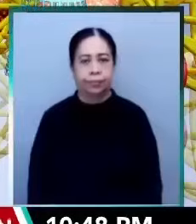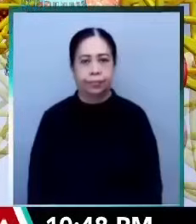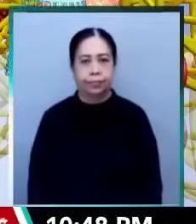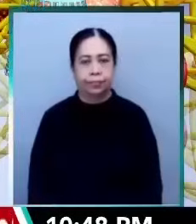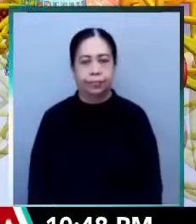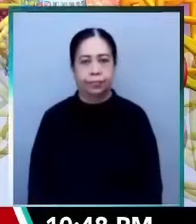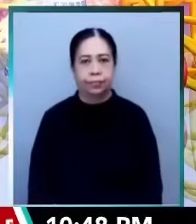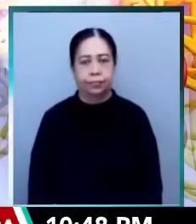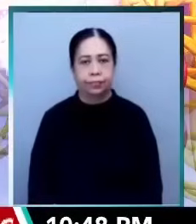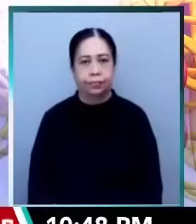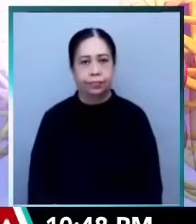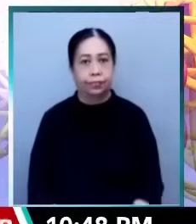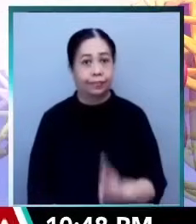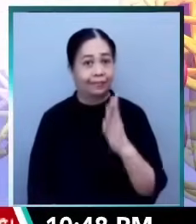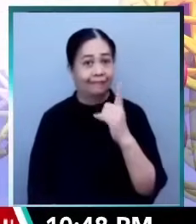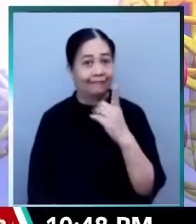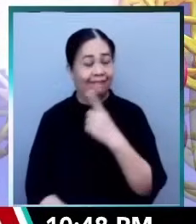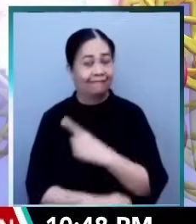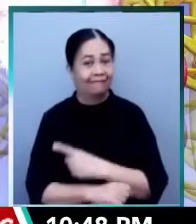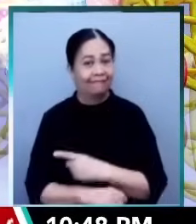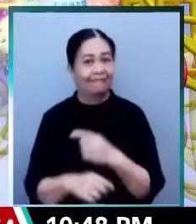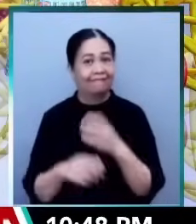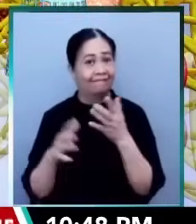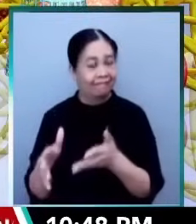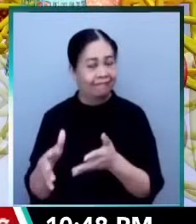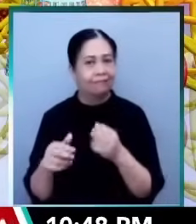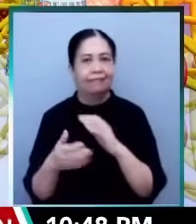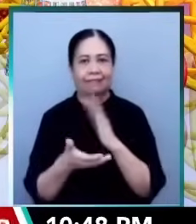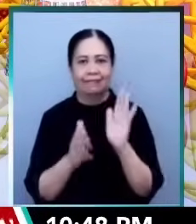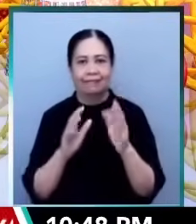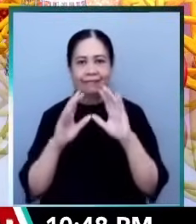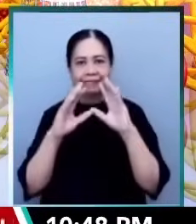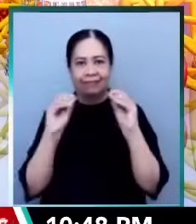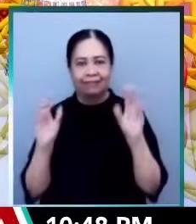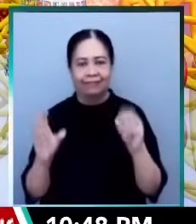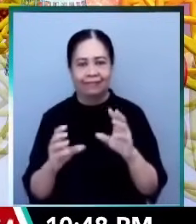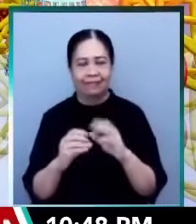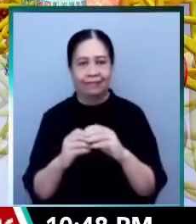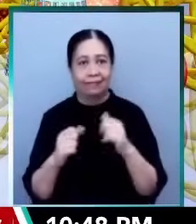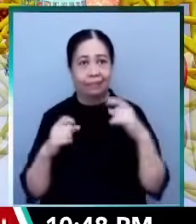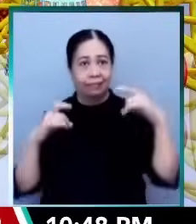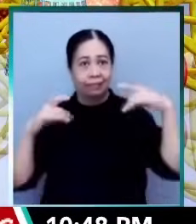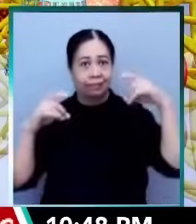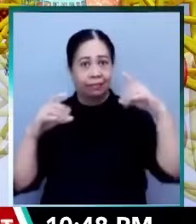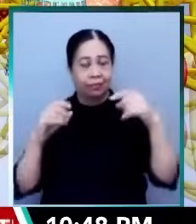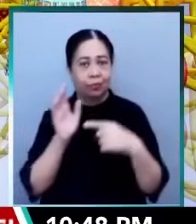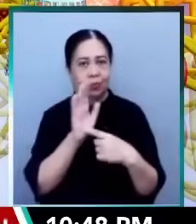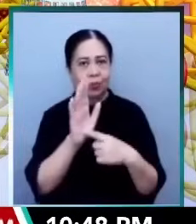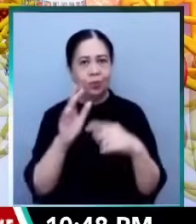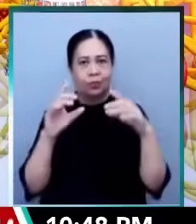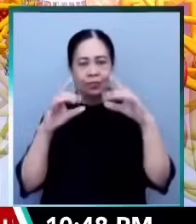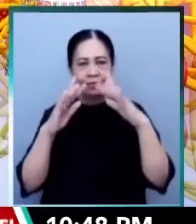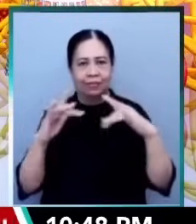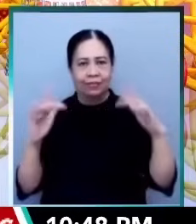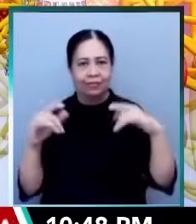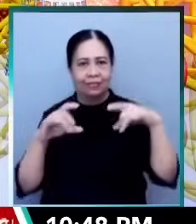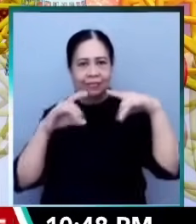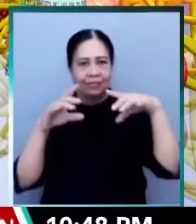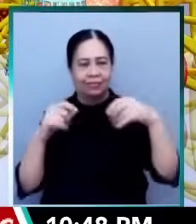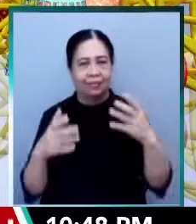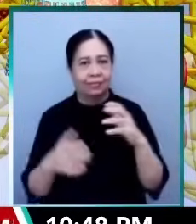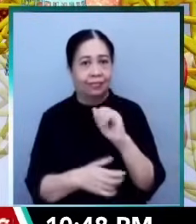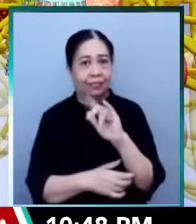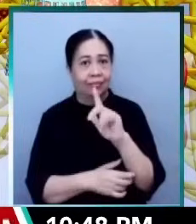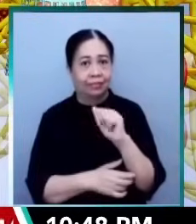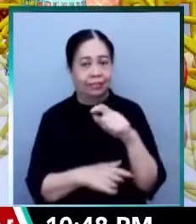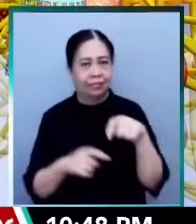41 days na lang, Pasko na. Bukod sa light show, matatagpuan din sa Festival of Light sa Ayala Triangle sa Makati ang isang